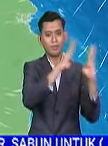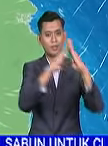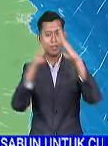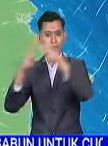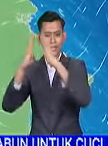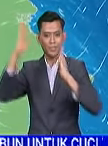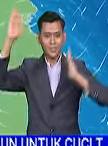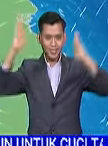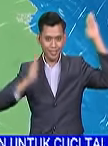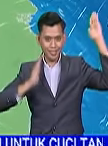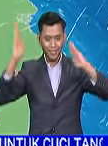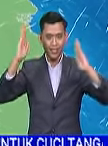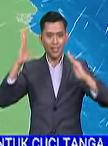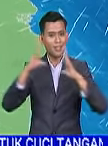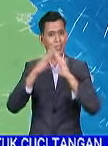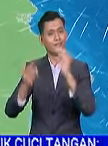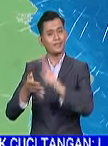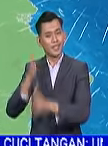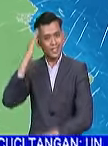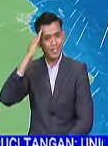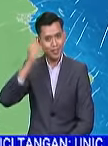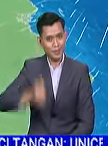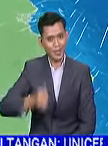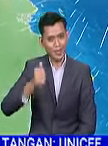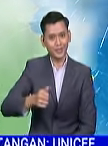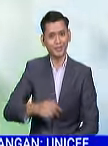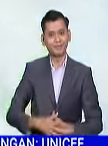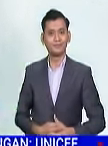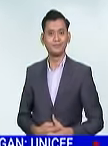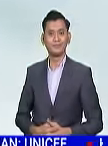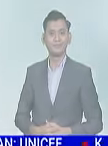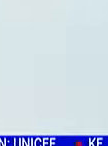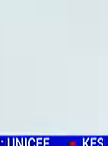bandar-bandar utama di Malaysia. Sekian, Assalamualaikum.